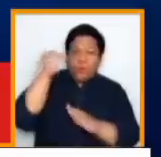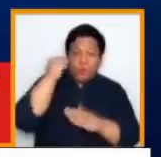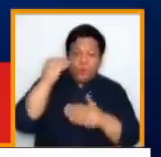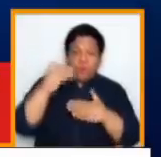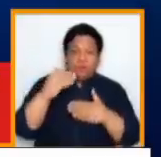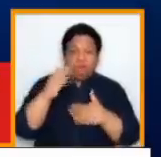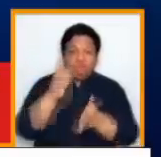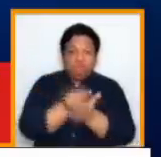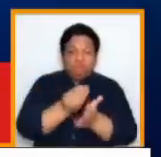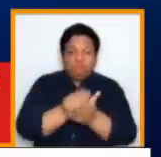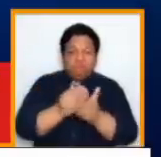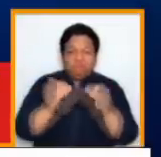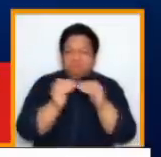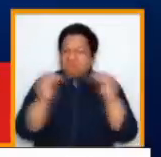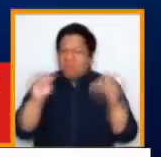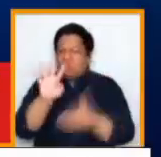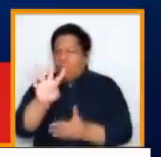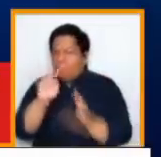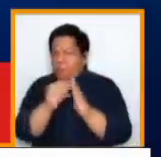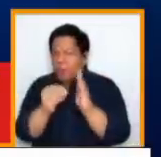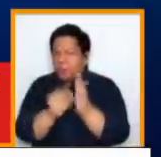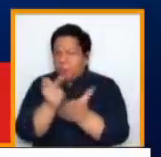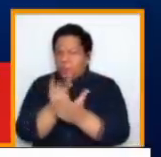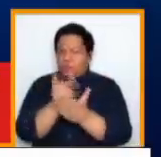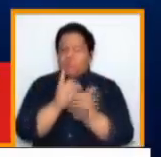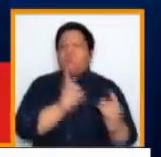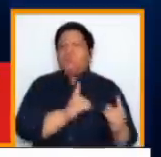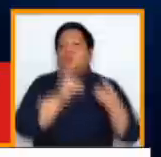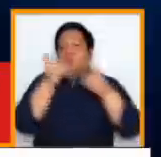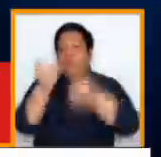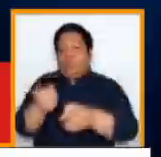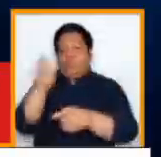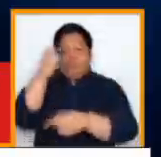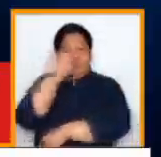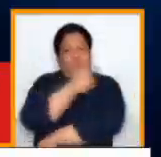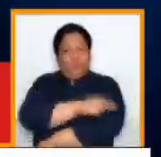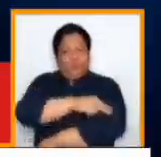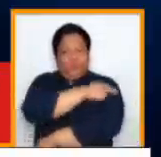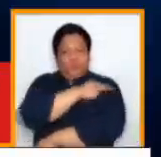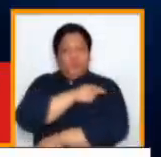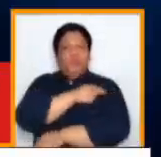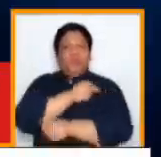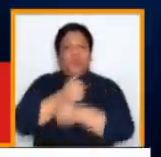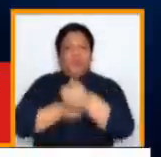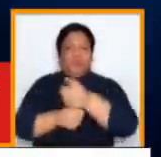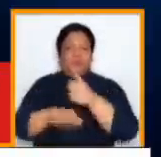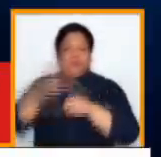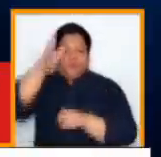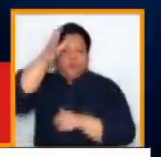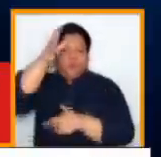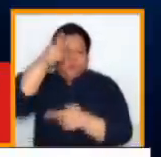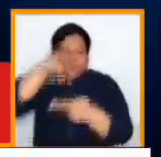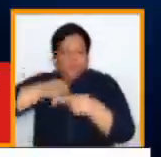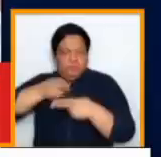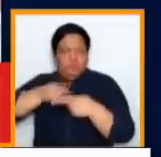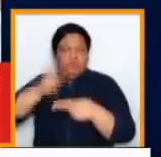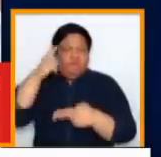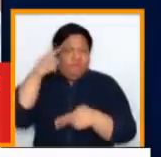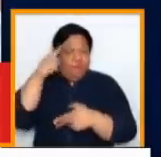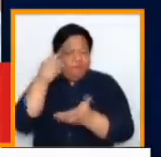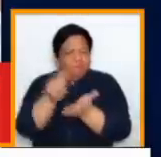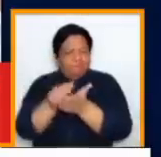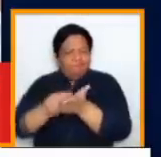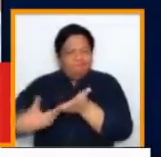sa Rotary District 3590. Inilagay raw ito under his dad's name para sa isang fundraising campaign na